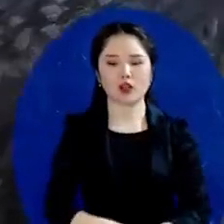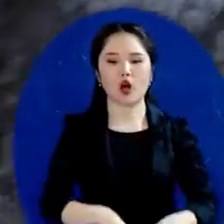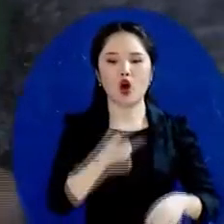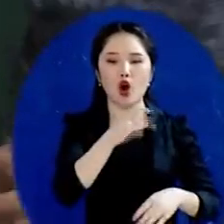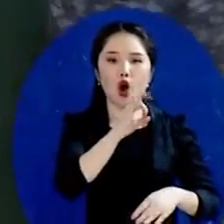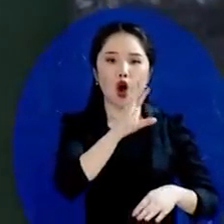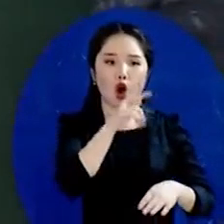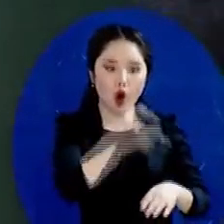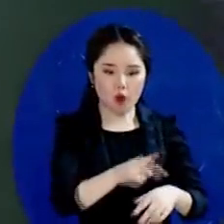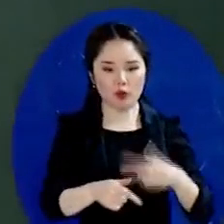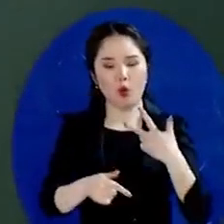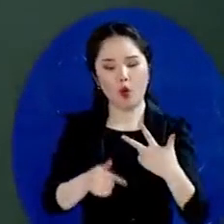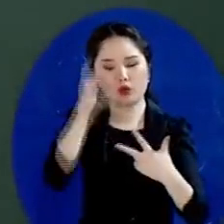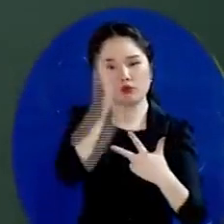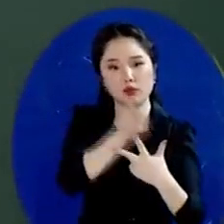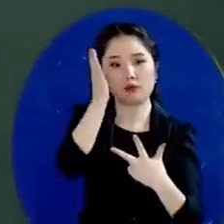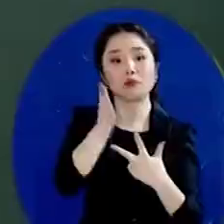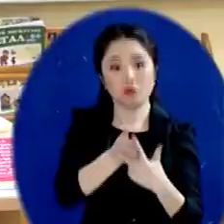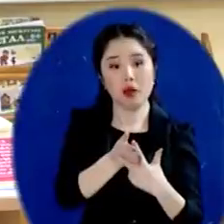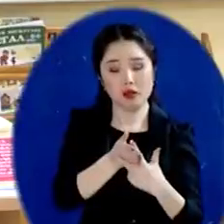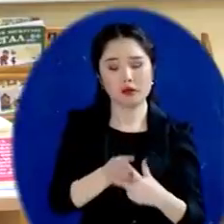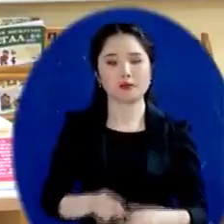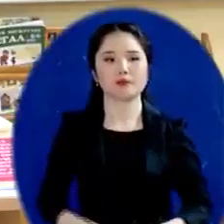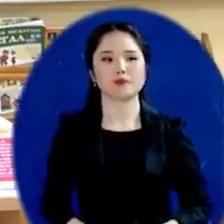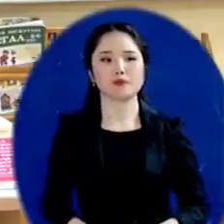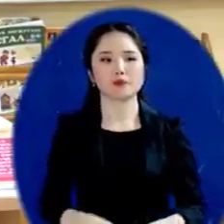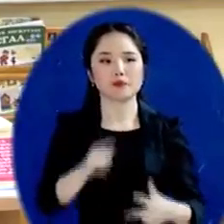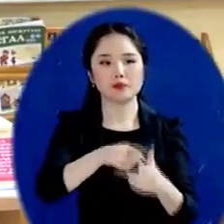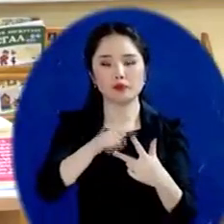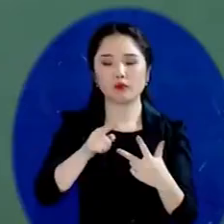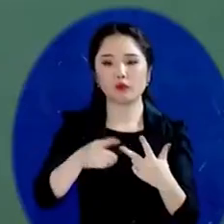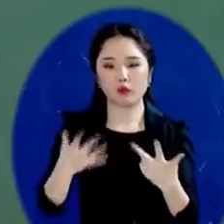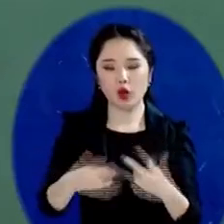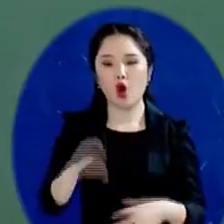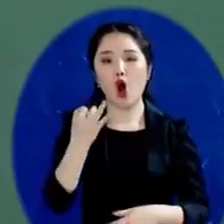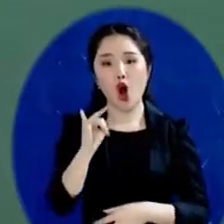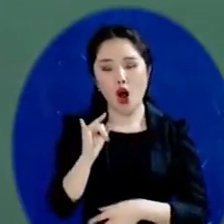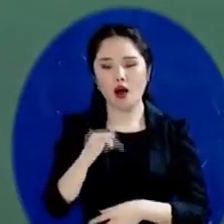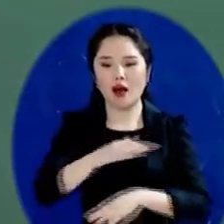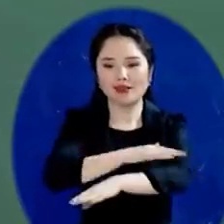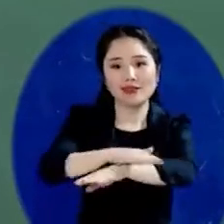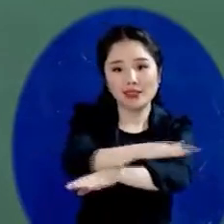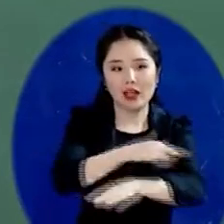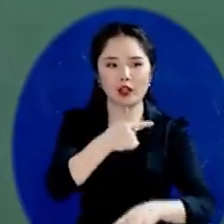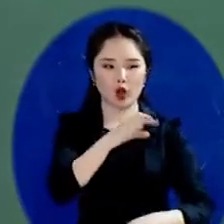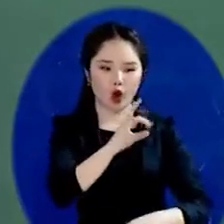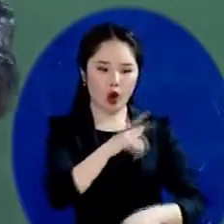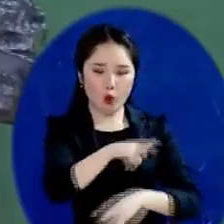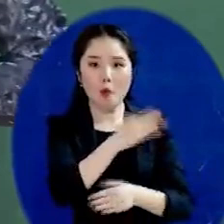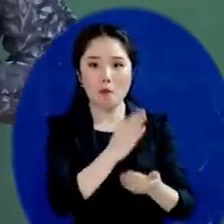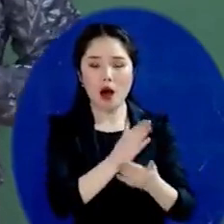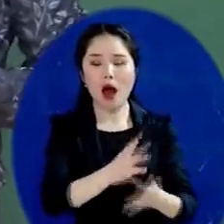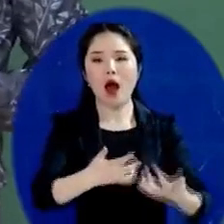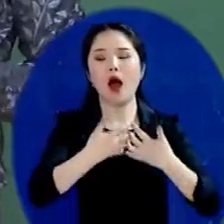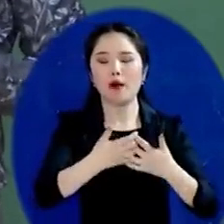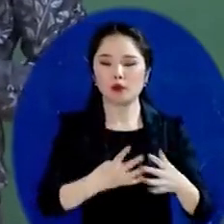гов цүл гэж гурван хэсэгт хуваадаг. Тэгвэл ой тайг, тал хээр, гов цүлд байгаа